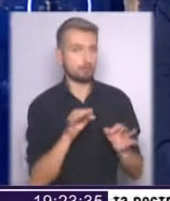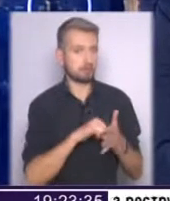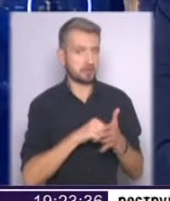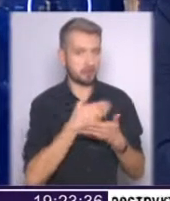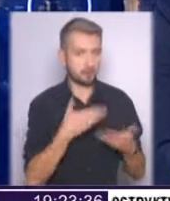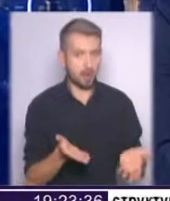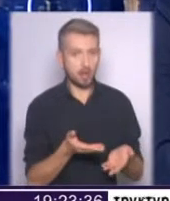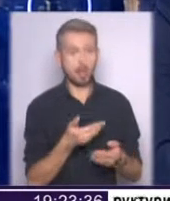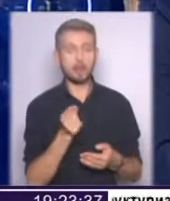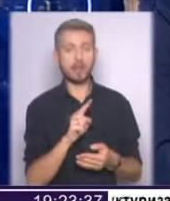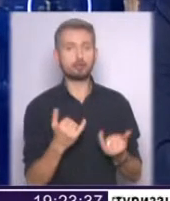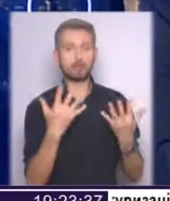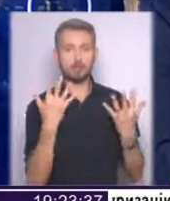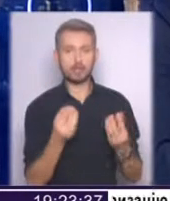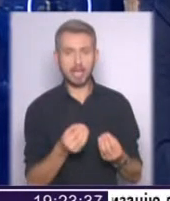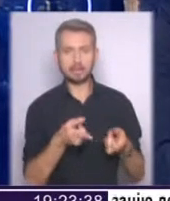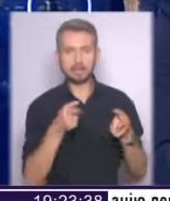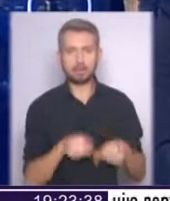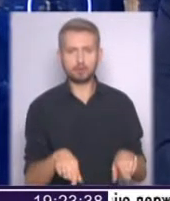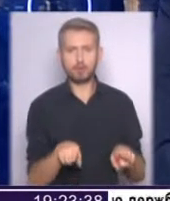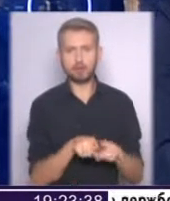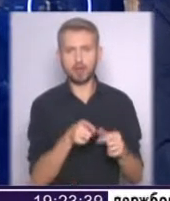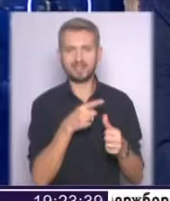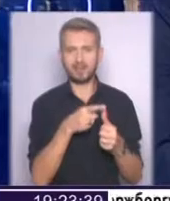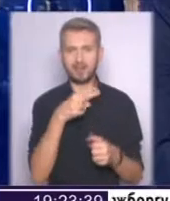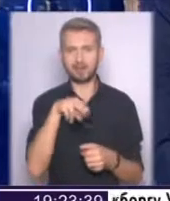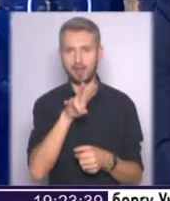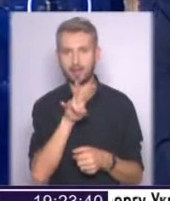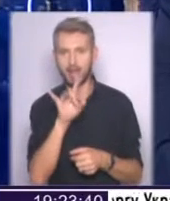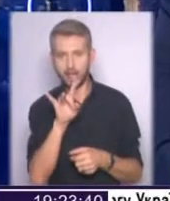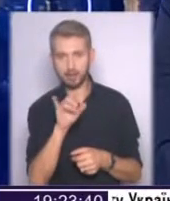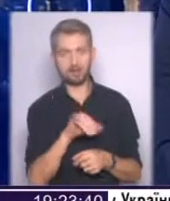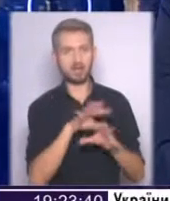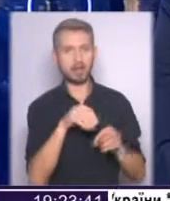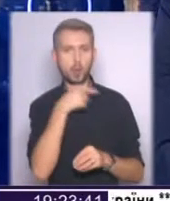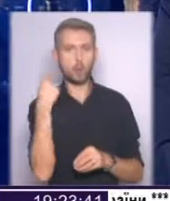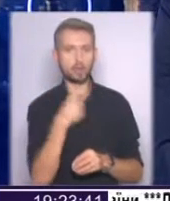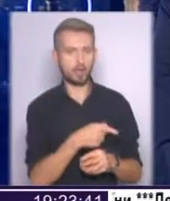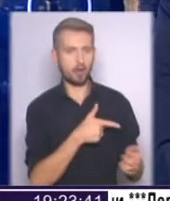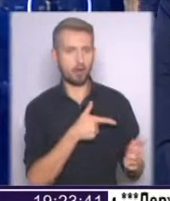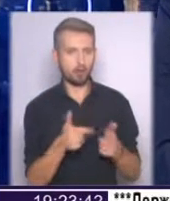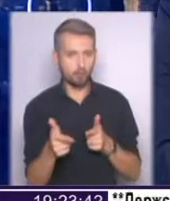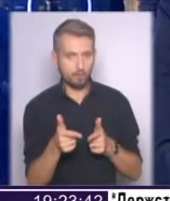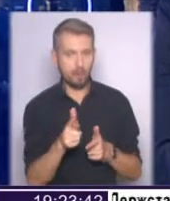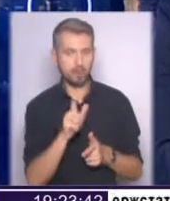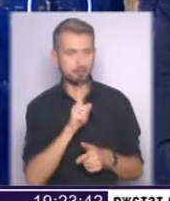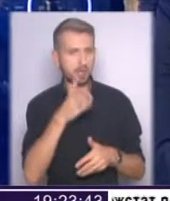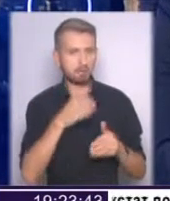на сьогоднішній день дійсно так звана ДНР і взагалі Росія, Росія готова йти на припинення